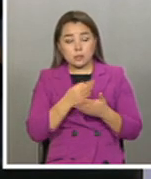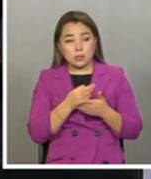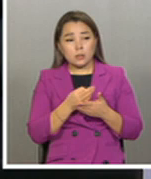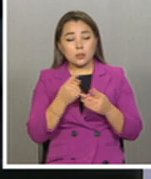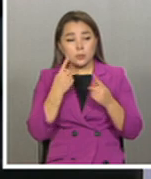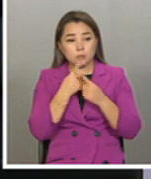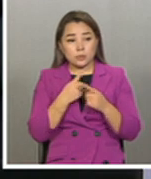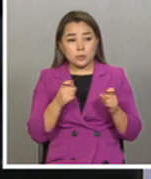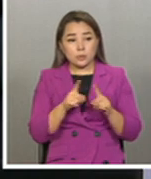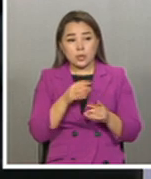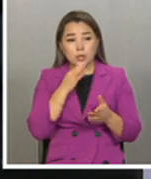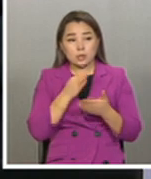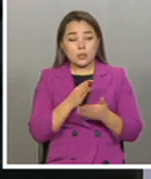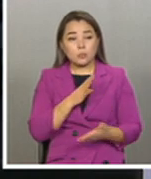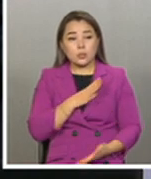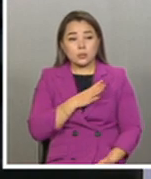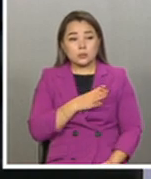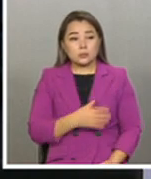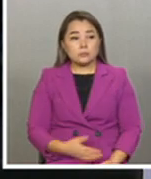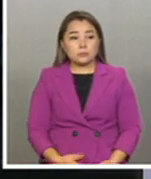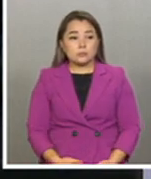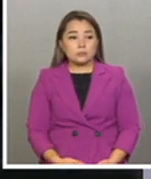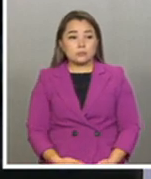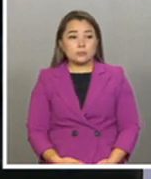ретінде көтерді.